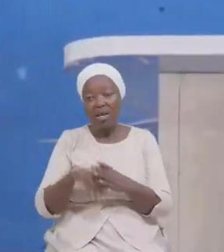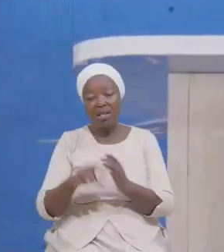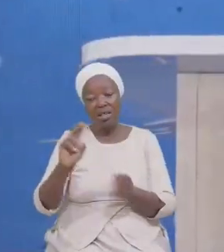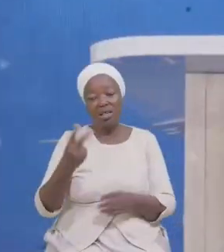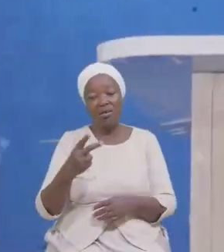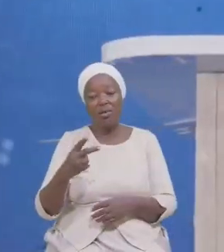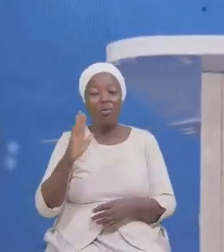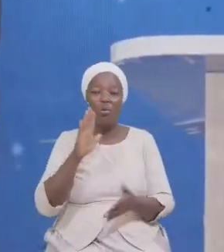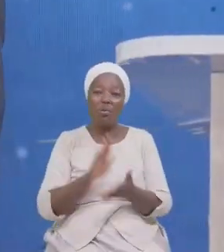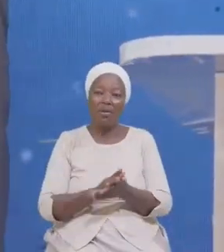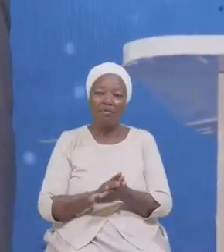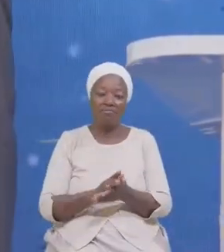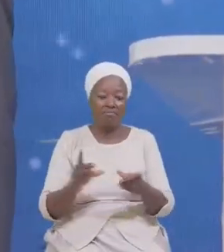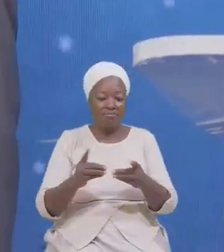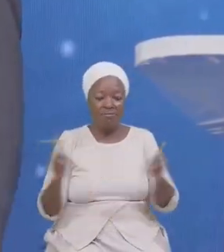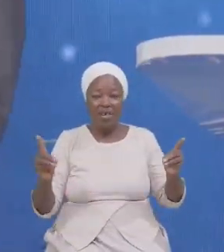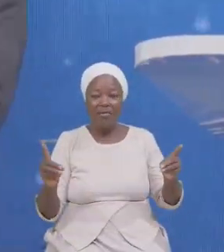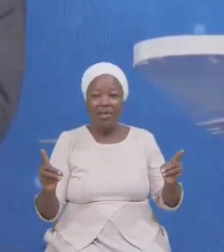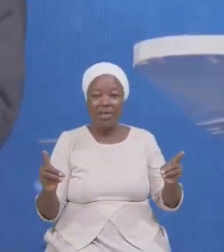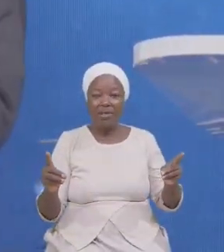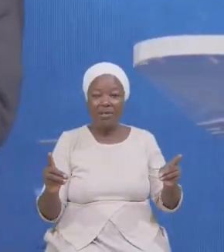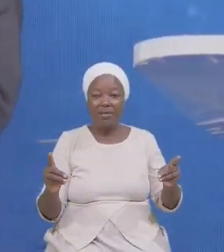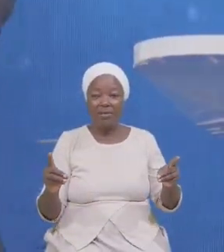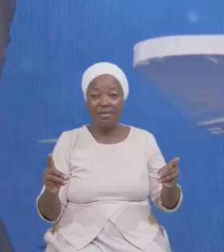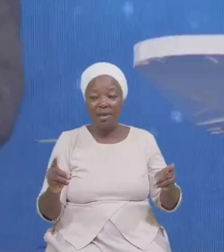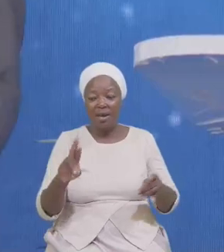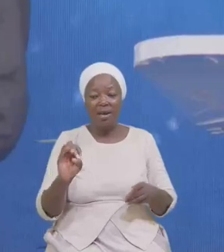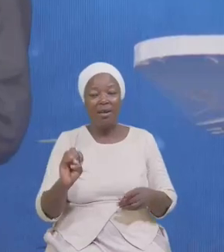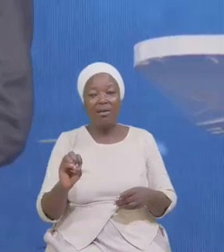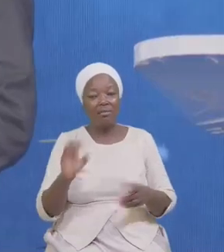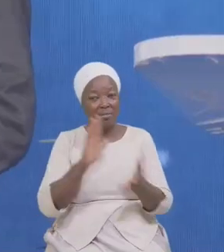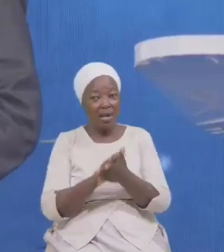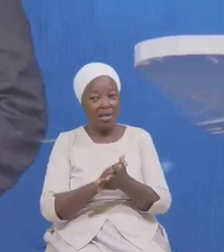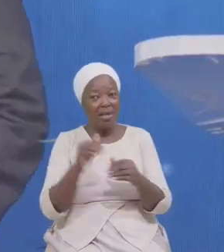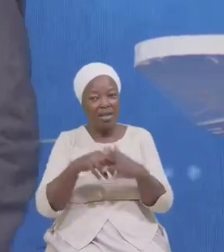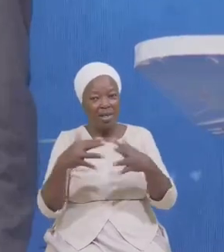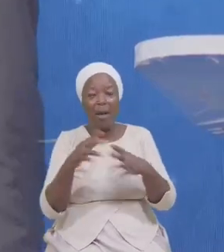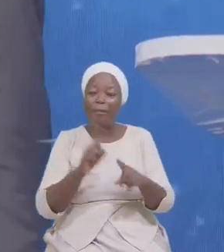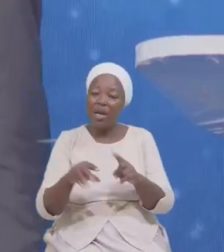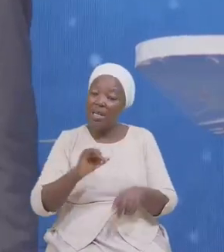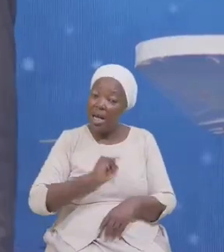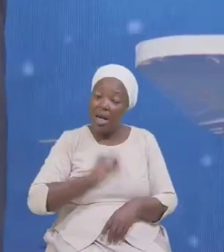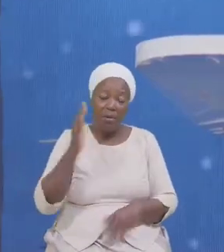à deuxième épouse, divorce, remariage. J'ai dit, mais je vais prier pour toi. Ta femme là, elle va